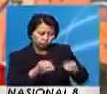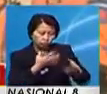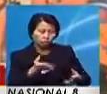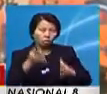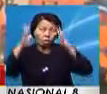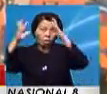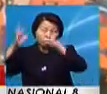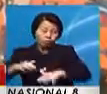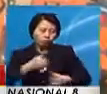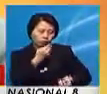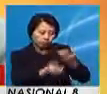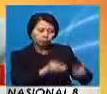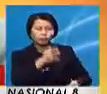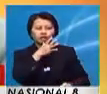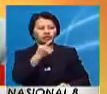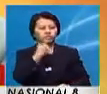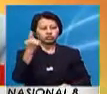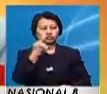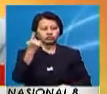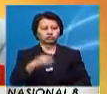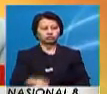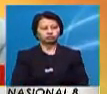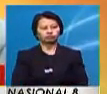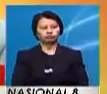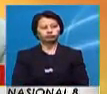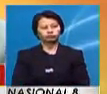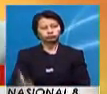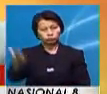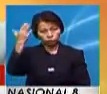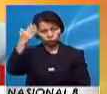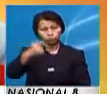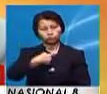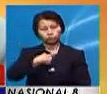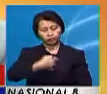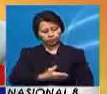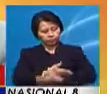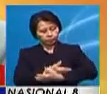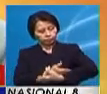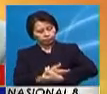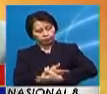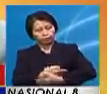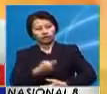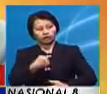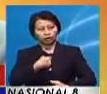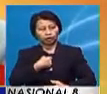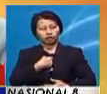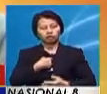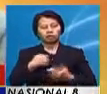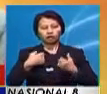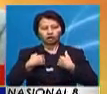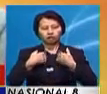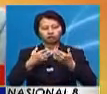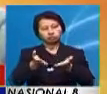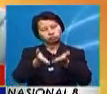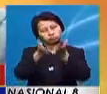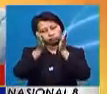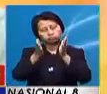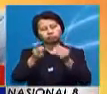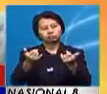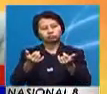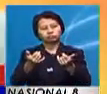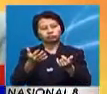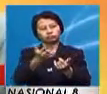yang mereka alami itu. Waktu itu Mida masih kecil sekali, Mida pakai pampers